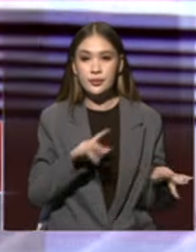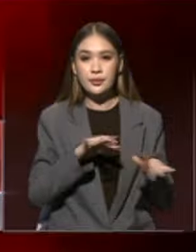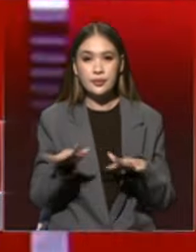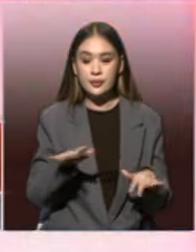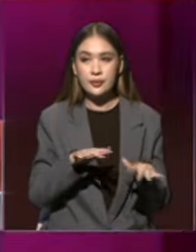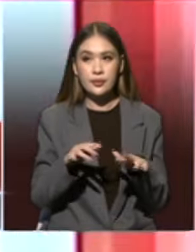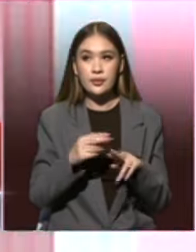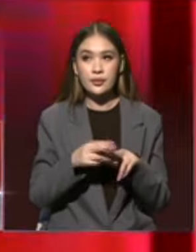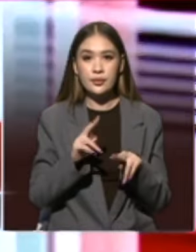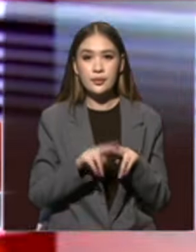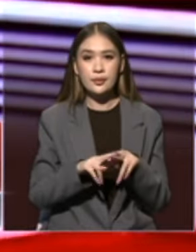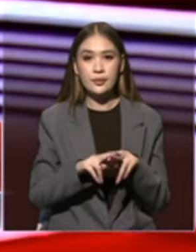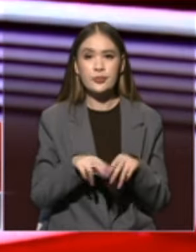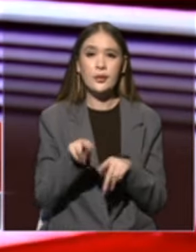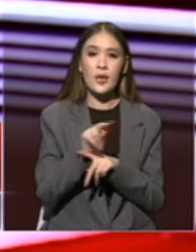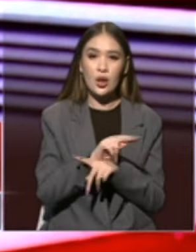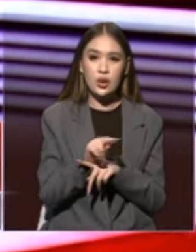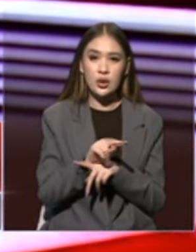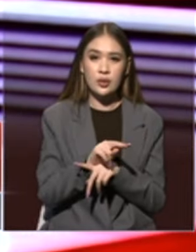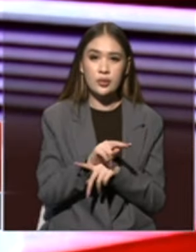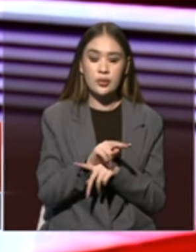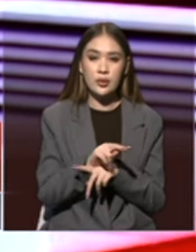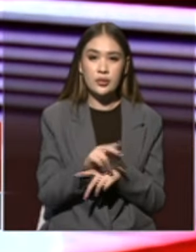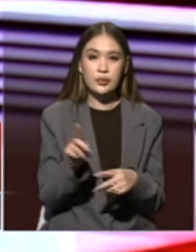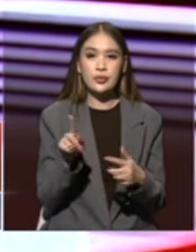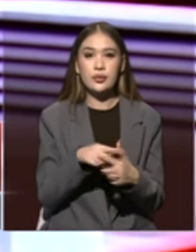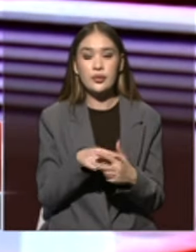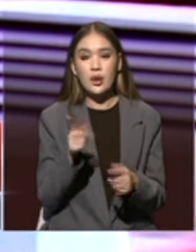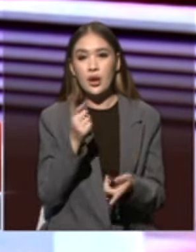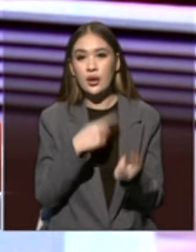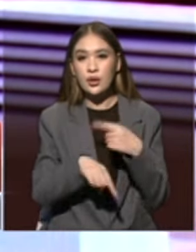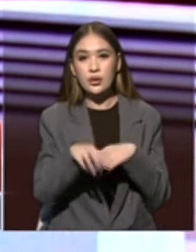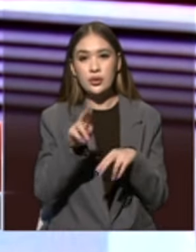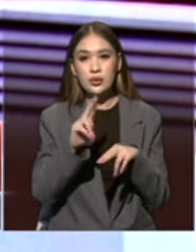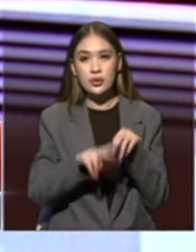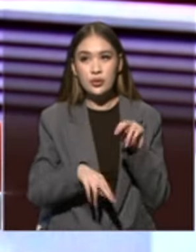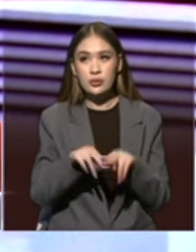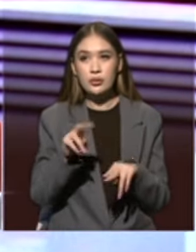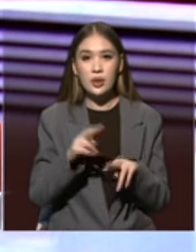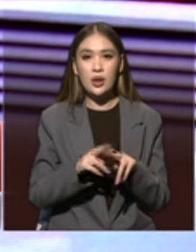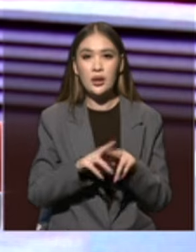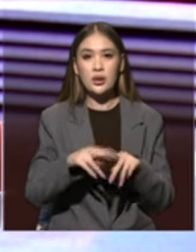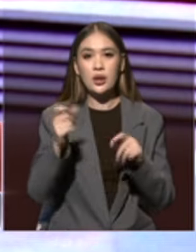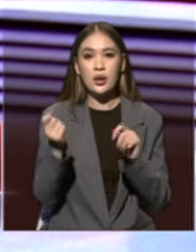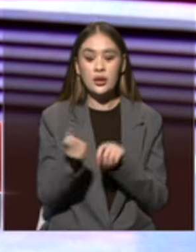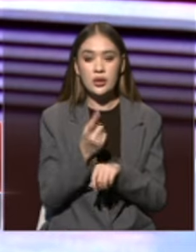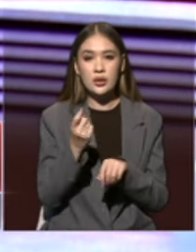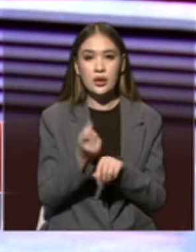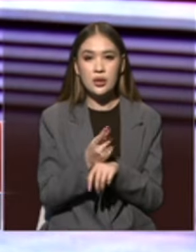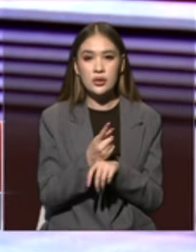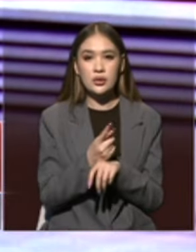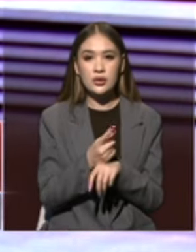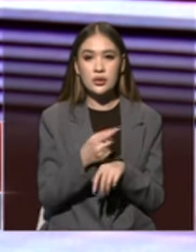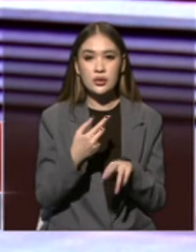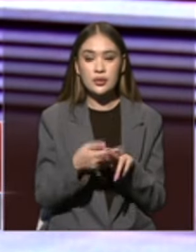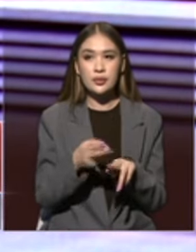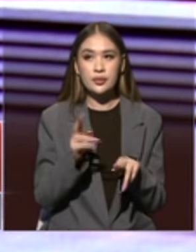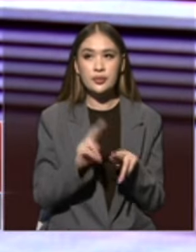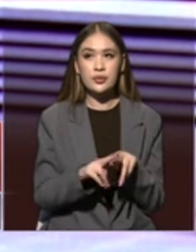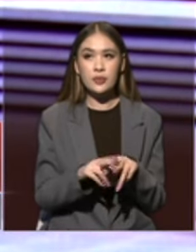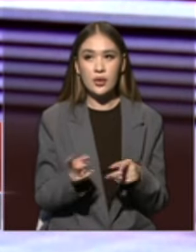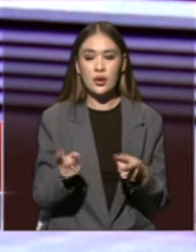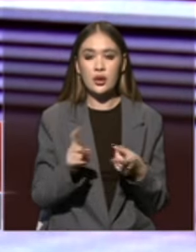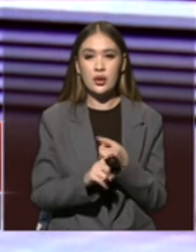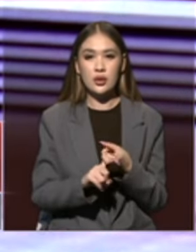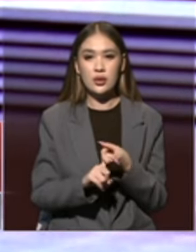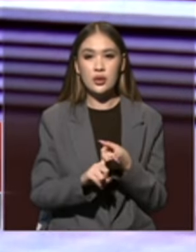тексеру қажет? Бұл жөндеу ма, либо қайтадан құру ма, соны анықтайтын қорытындысы ғой. Олсыз тиісті